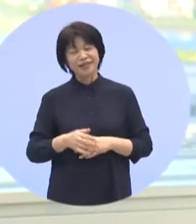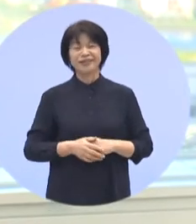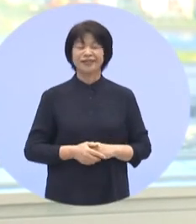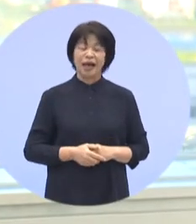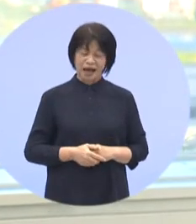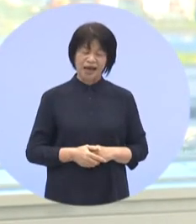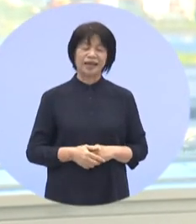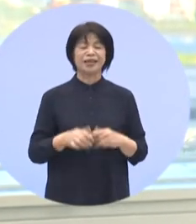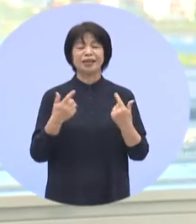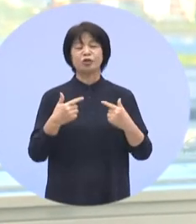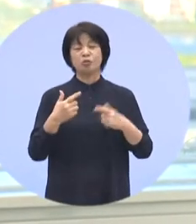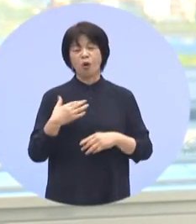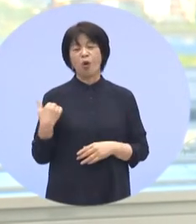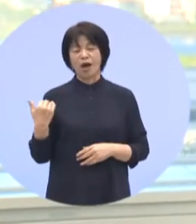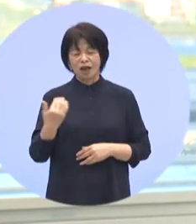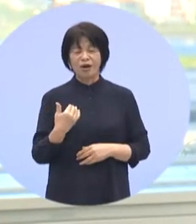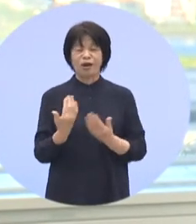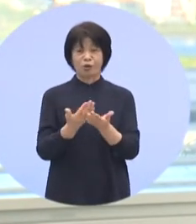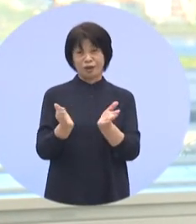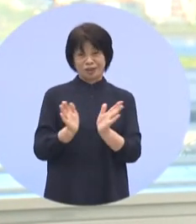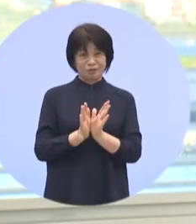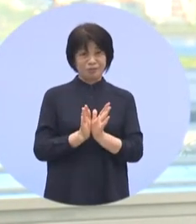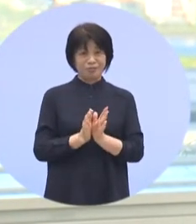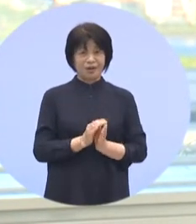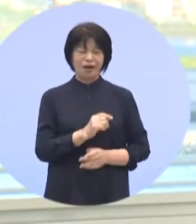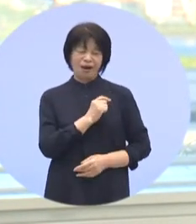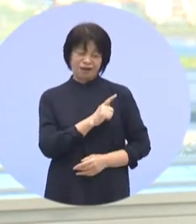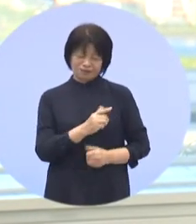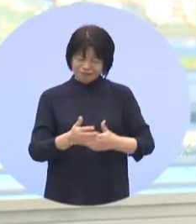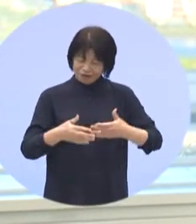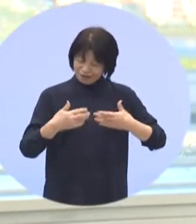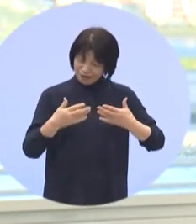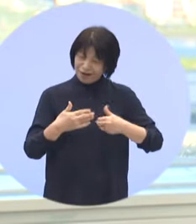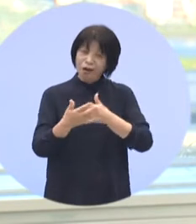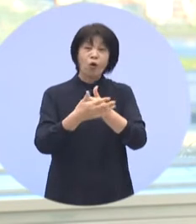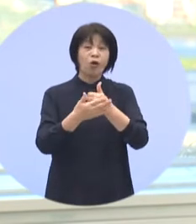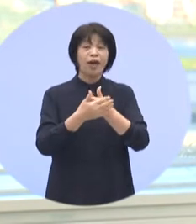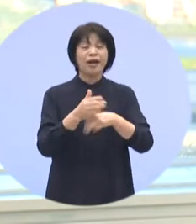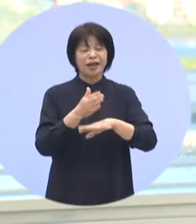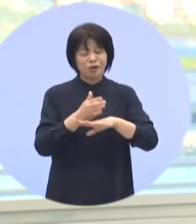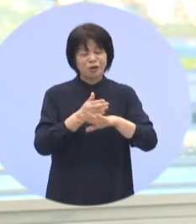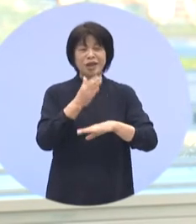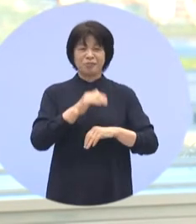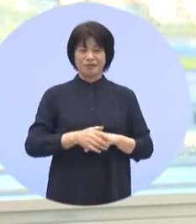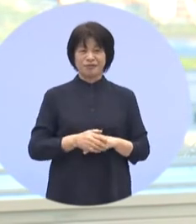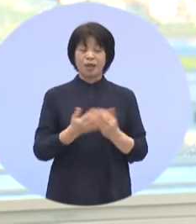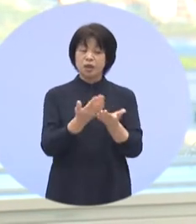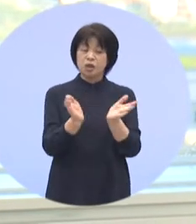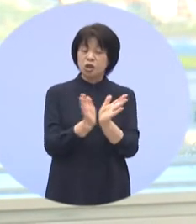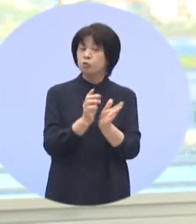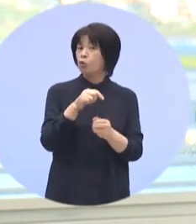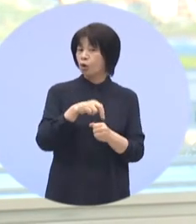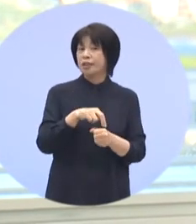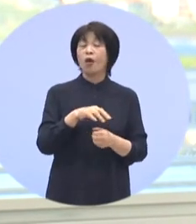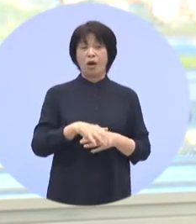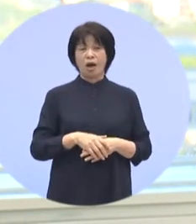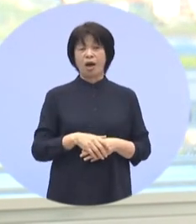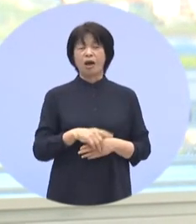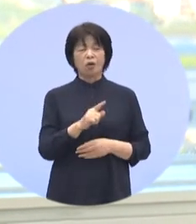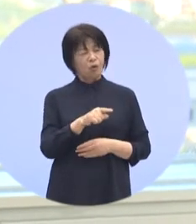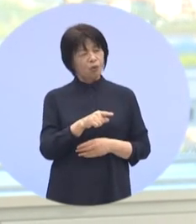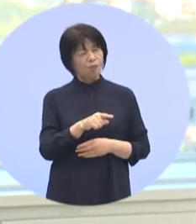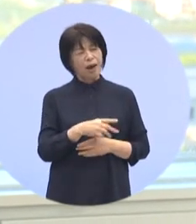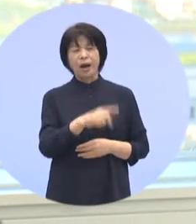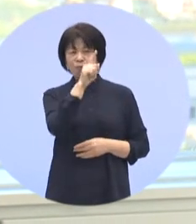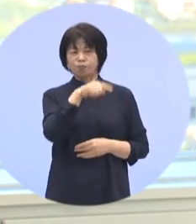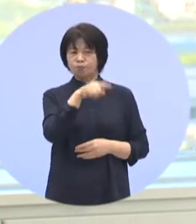もリオレーナに熱く温かい声援をありがとうございます。チームとしては V1 昇格が目標で